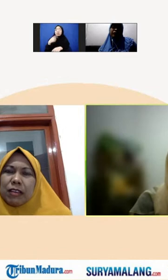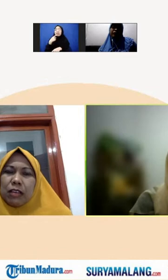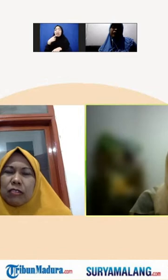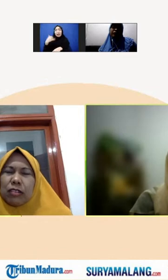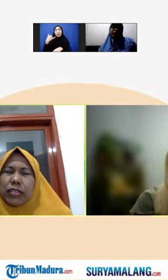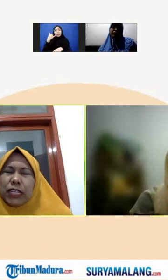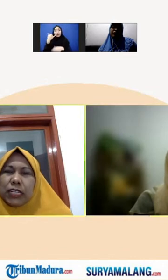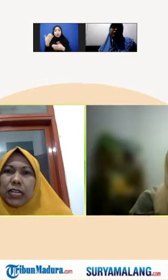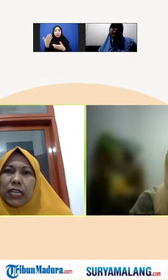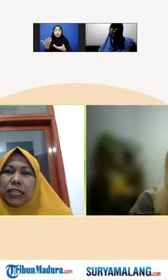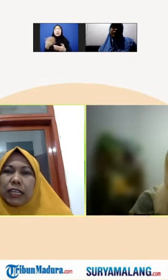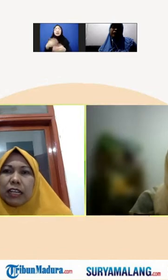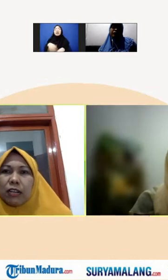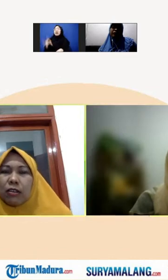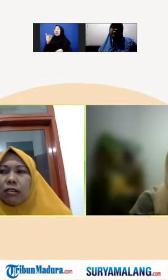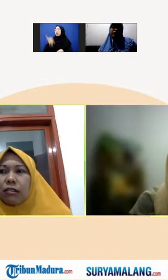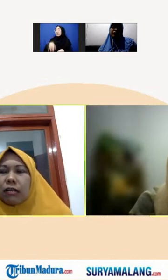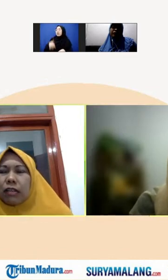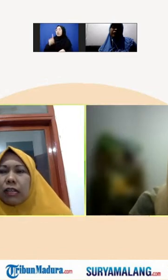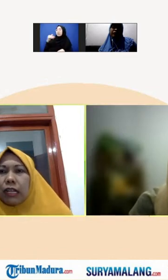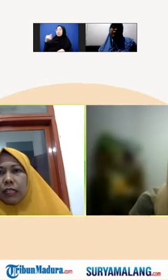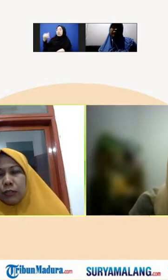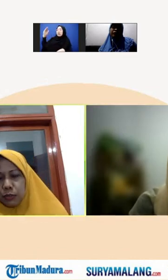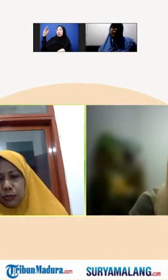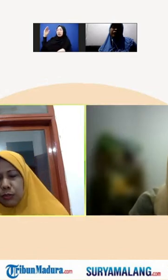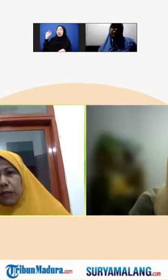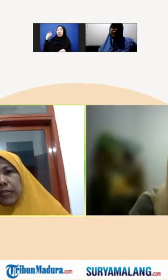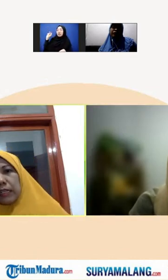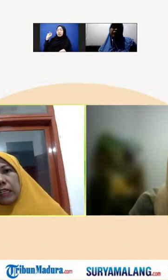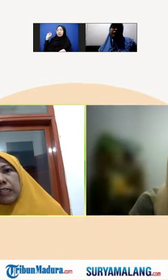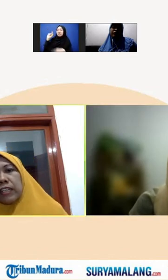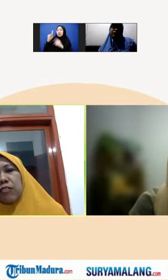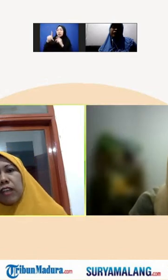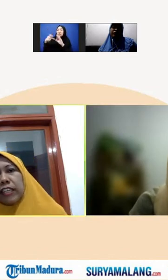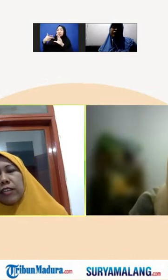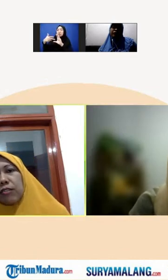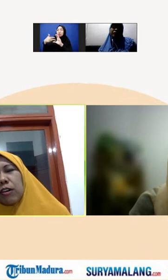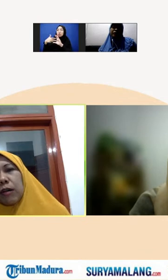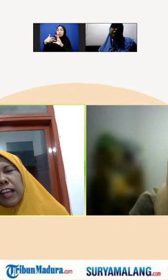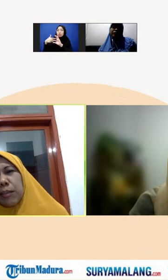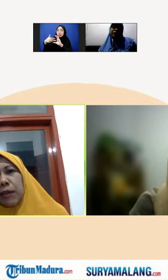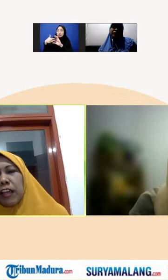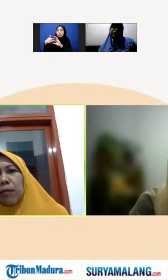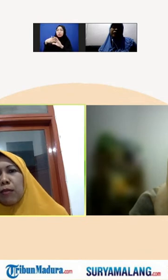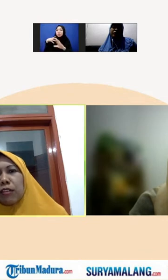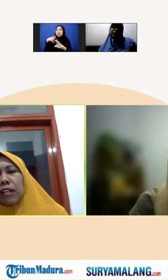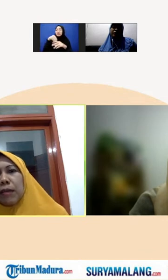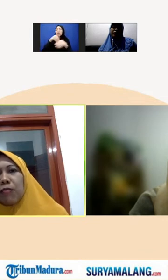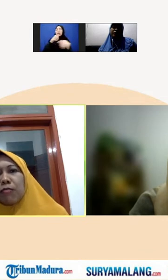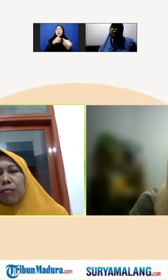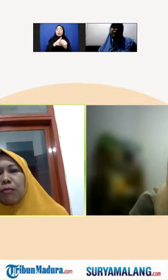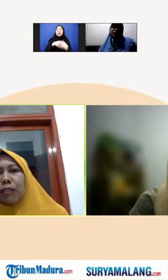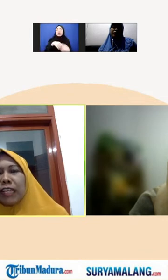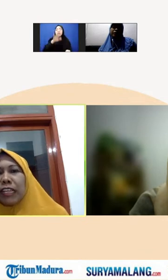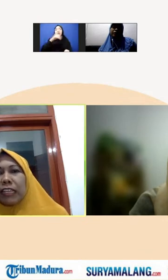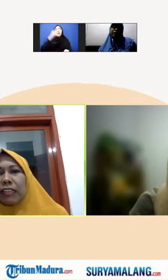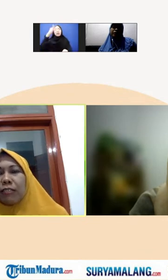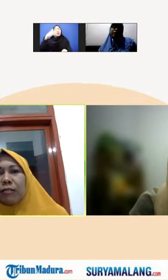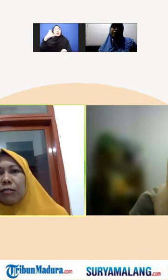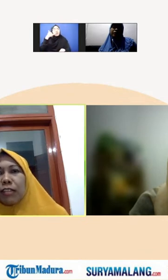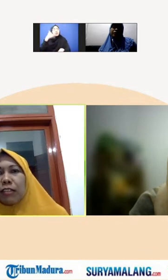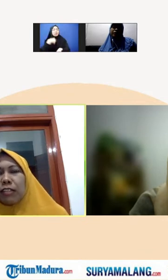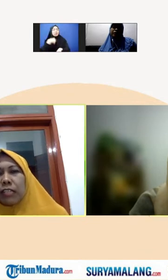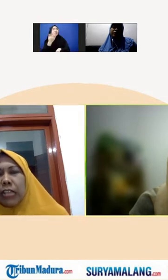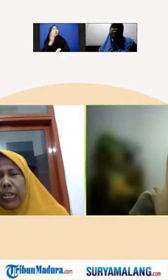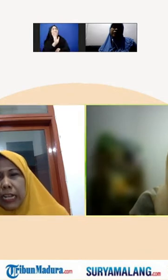Iya. Soalnya kakaknya kalau Zoom kan dia juga ikut dong, kakaknya pegang handphone, kenapa aku nggak boleh gitu